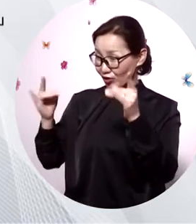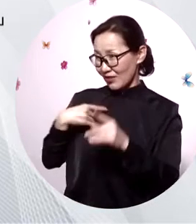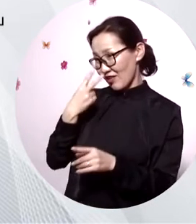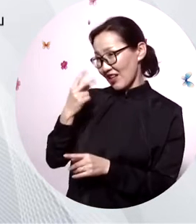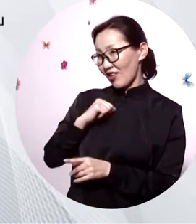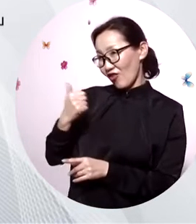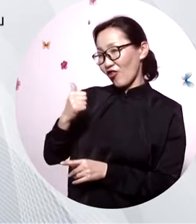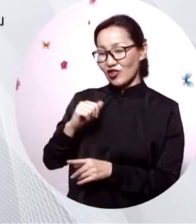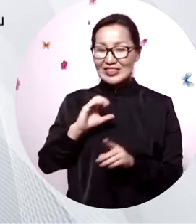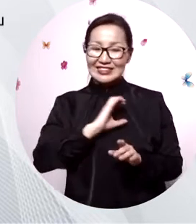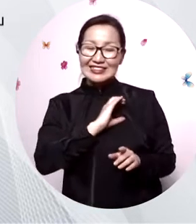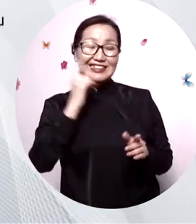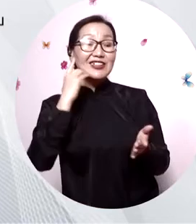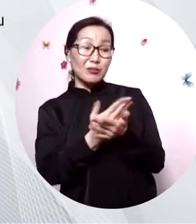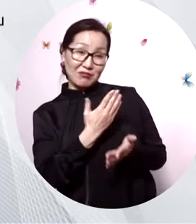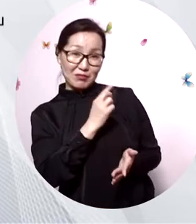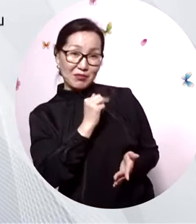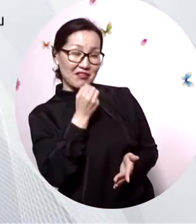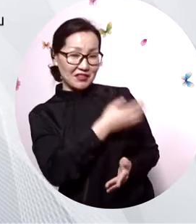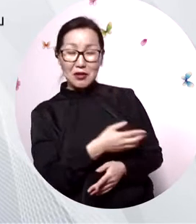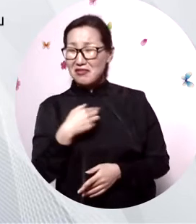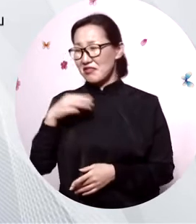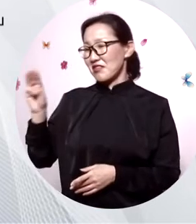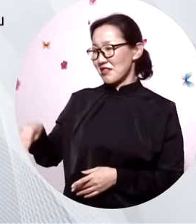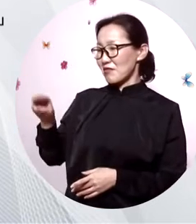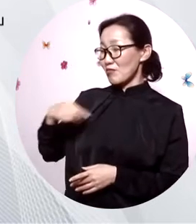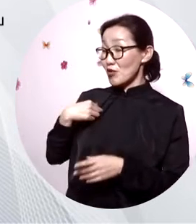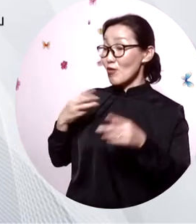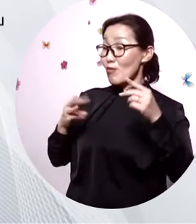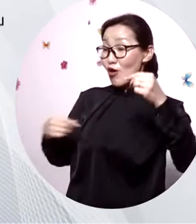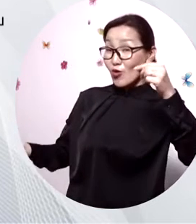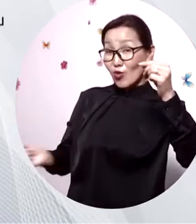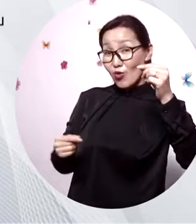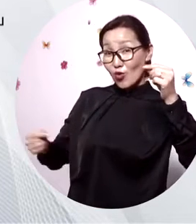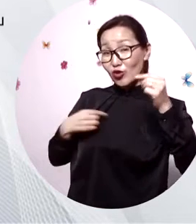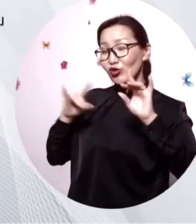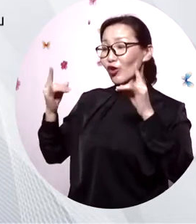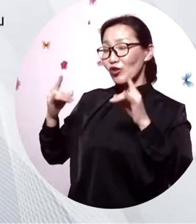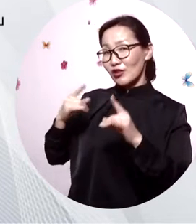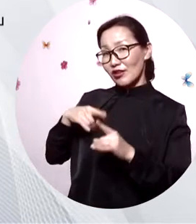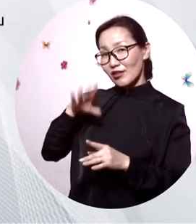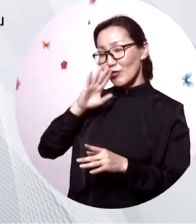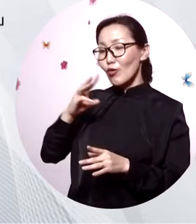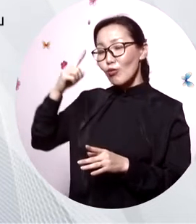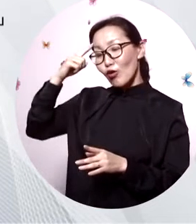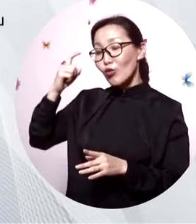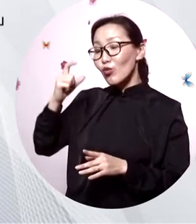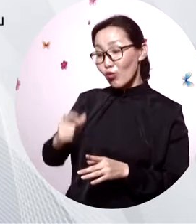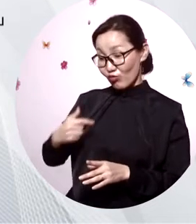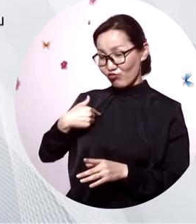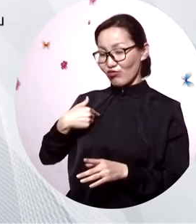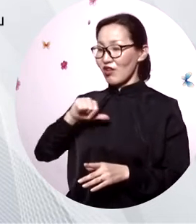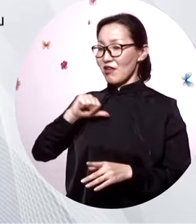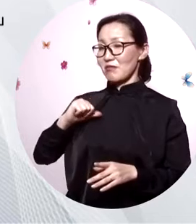харахад гоё санагддаг юм. Тийм ээ, би морин хуур хөгжмөөр тоглохдоо Монгол